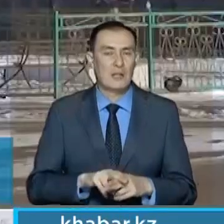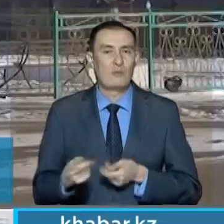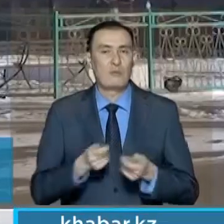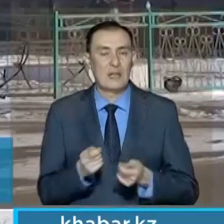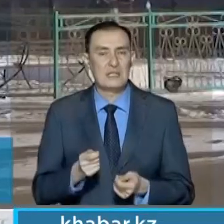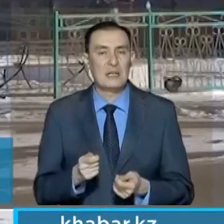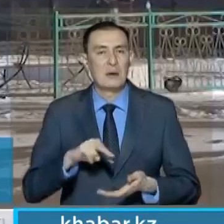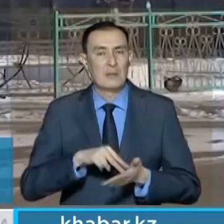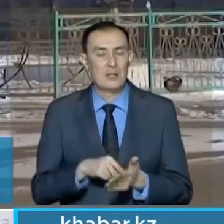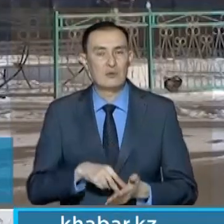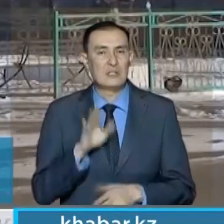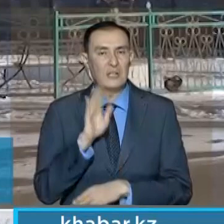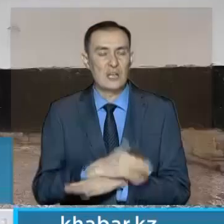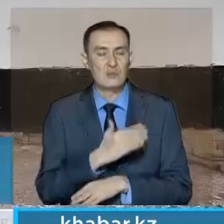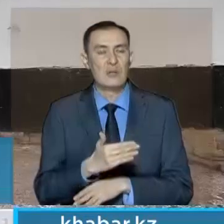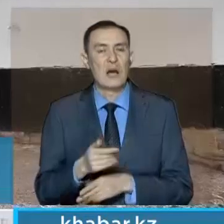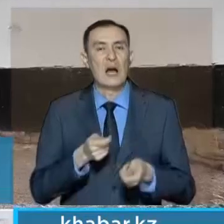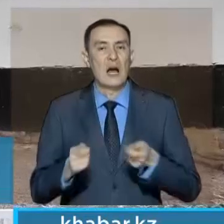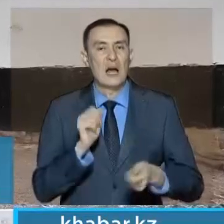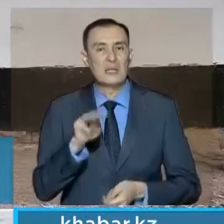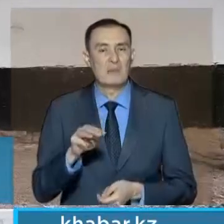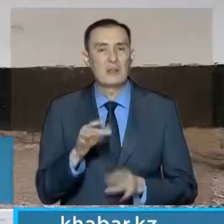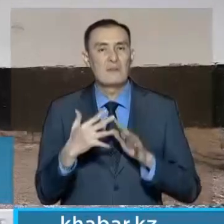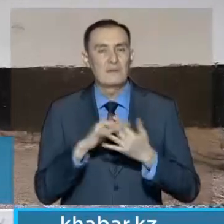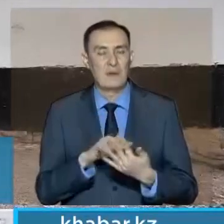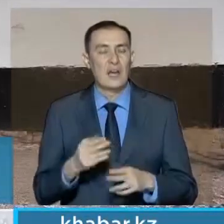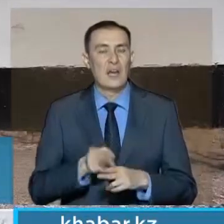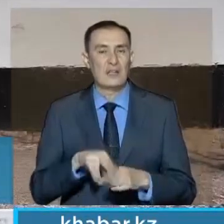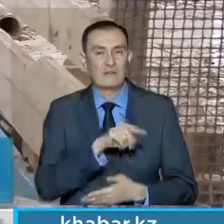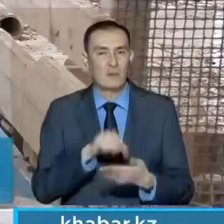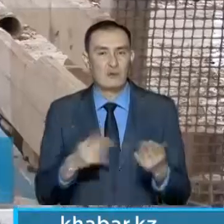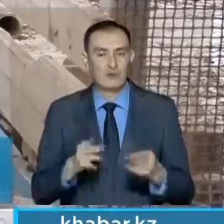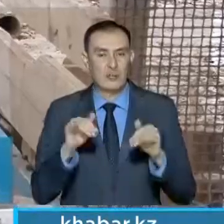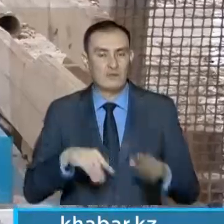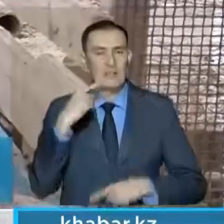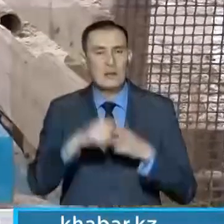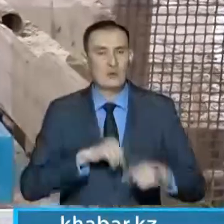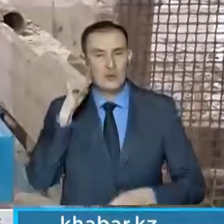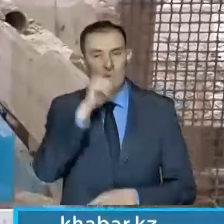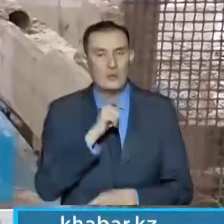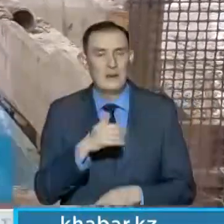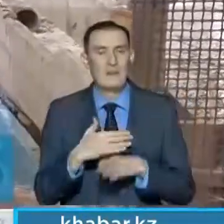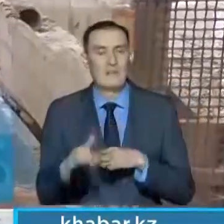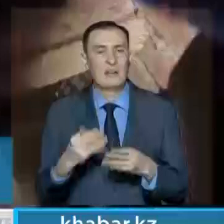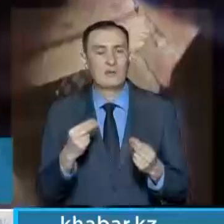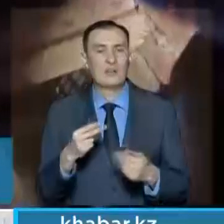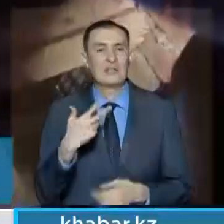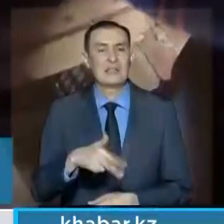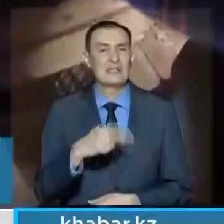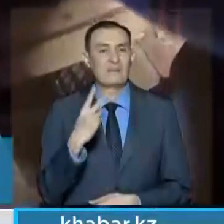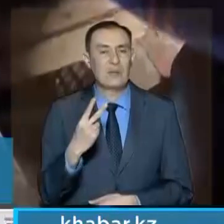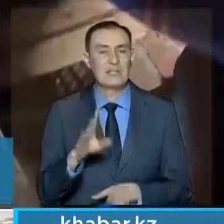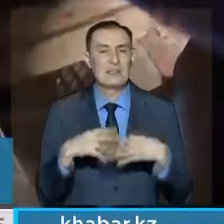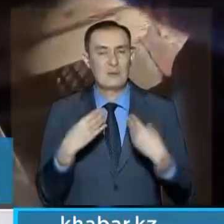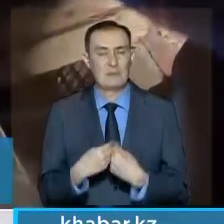власти поставили задачу перед районными акиматами решить этот вопрос. На следующий год квоты выделены 32